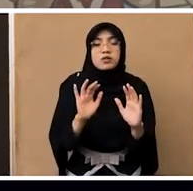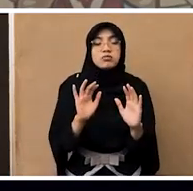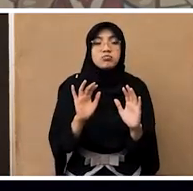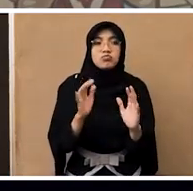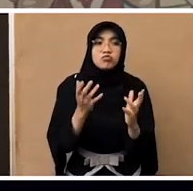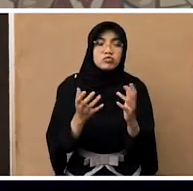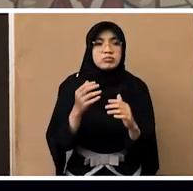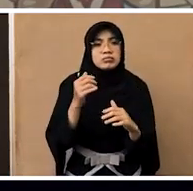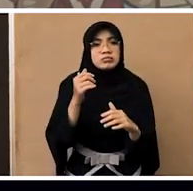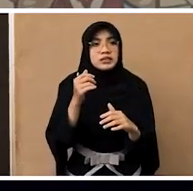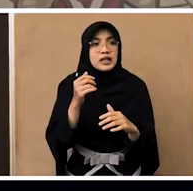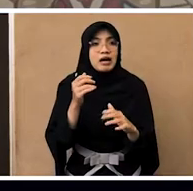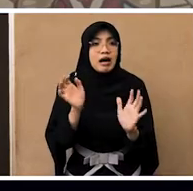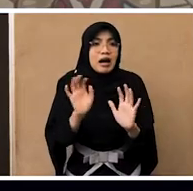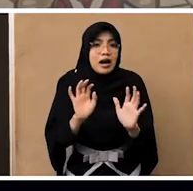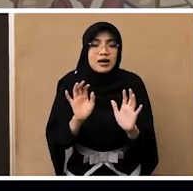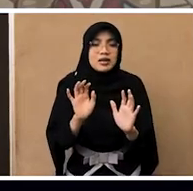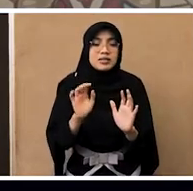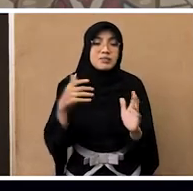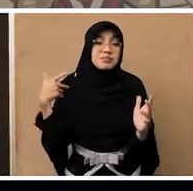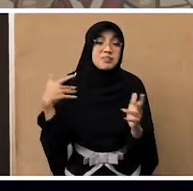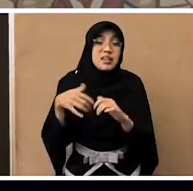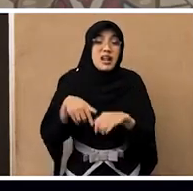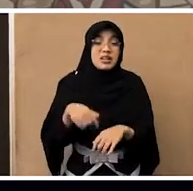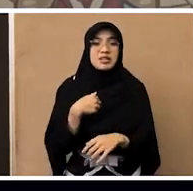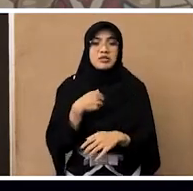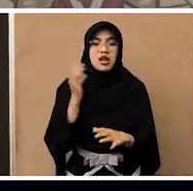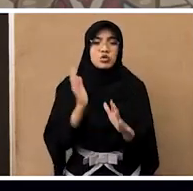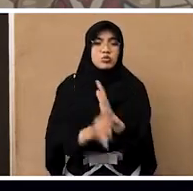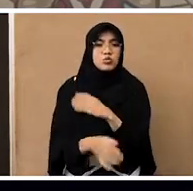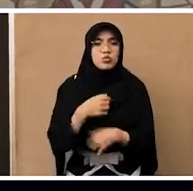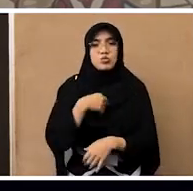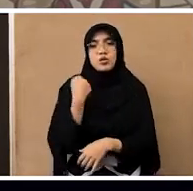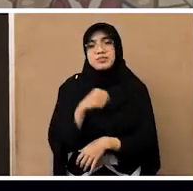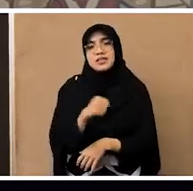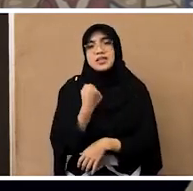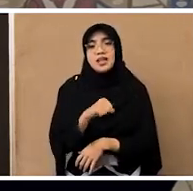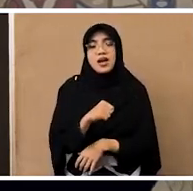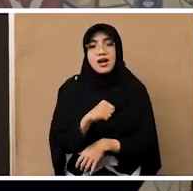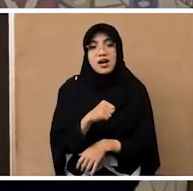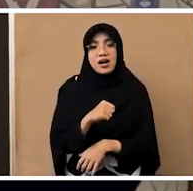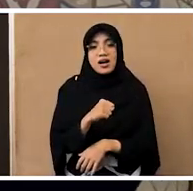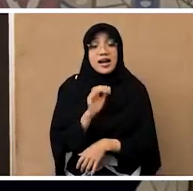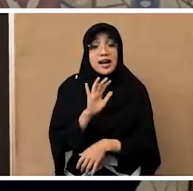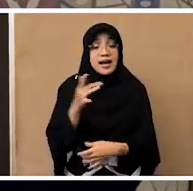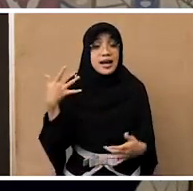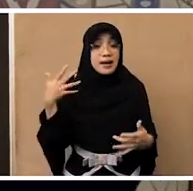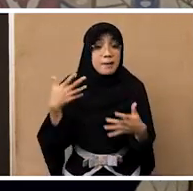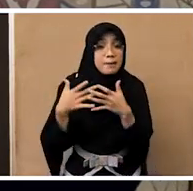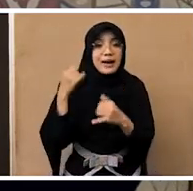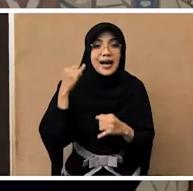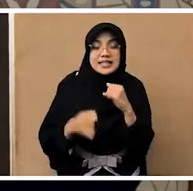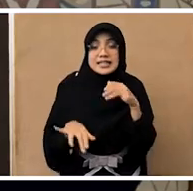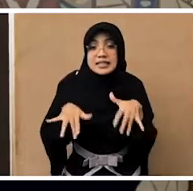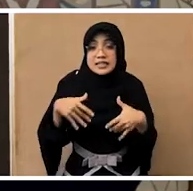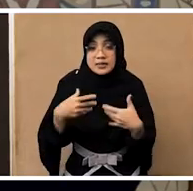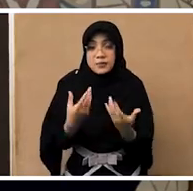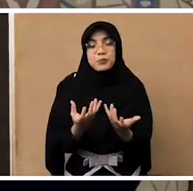apa dia nggak nggak hari ini itu nggak bisa serta-merta gitu dan akhirnya